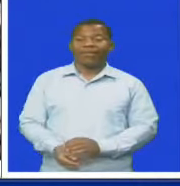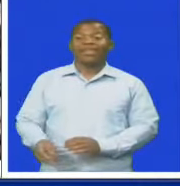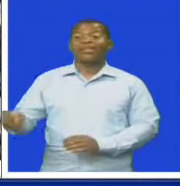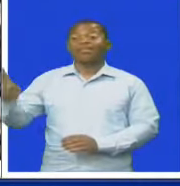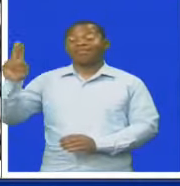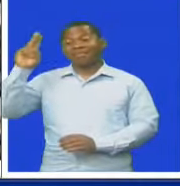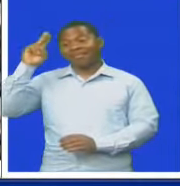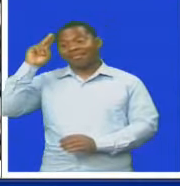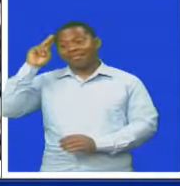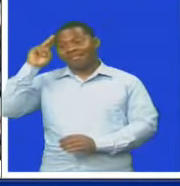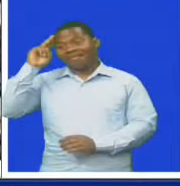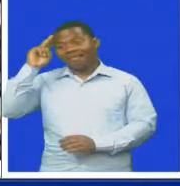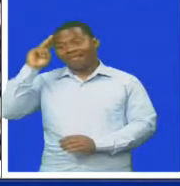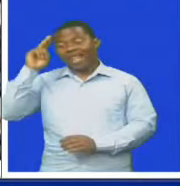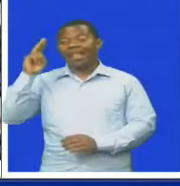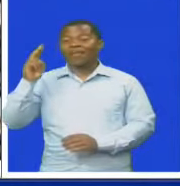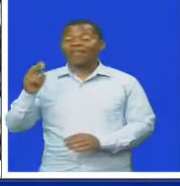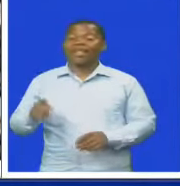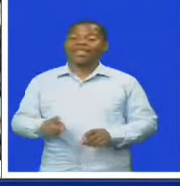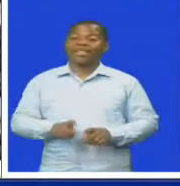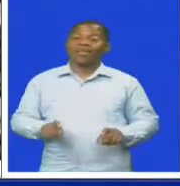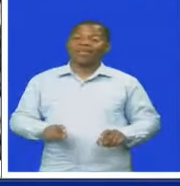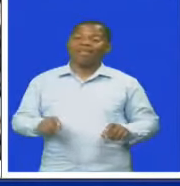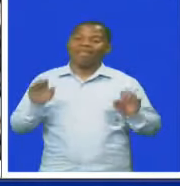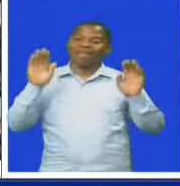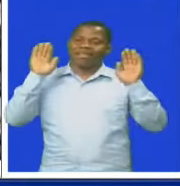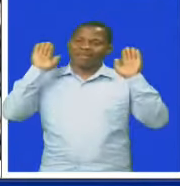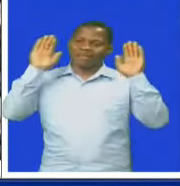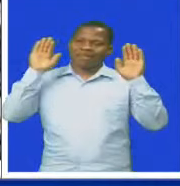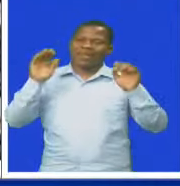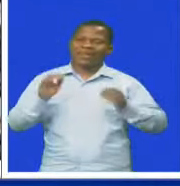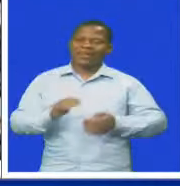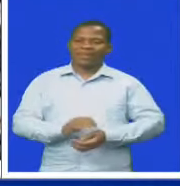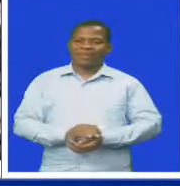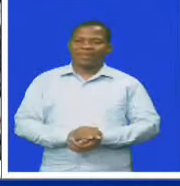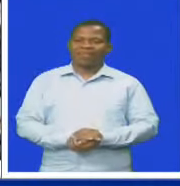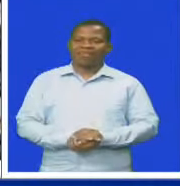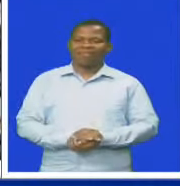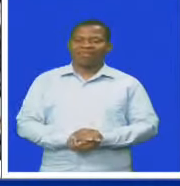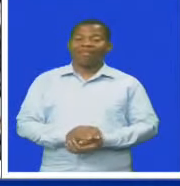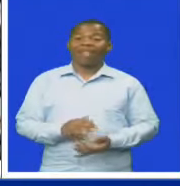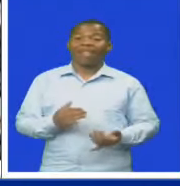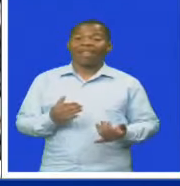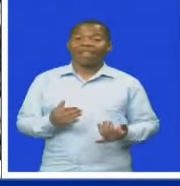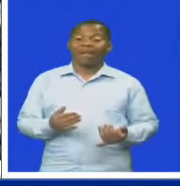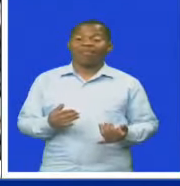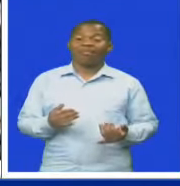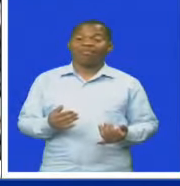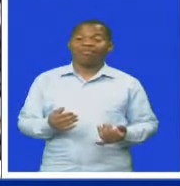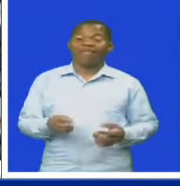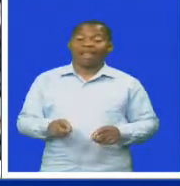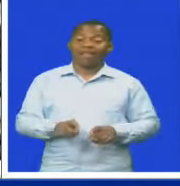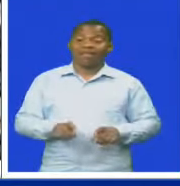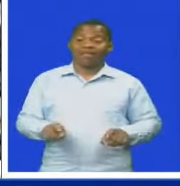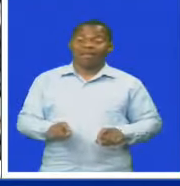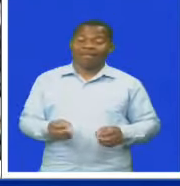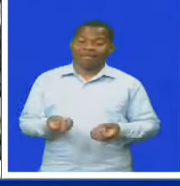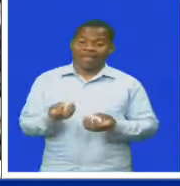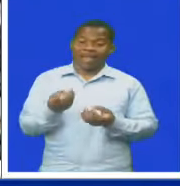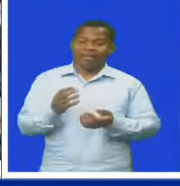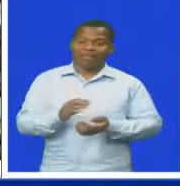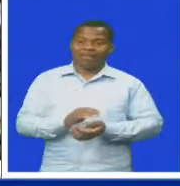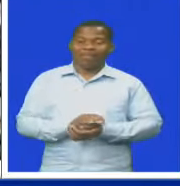Ngibingelele ke mbukeli eTindzabeni temidlalo libito lami ngingithemngosi ngwakamavimbela ngindaba ngikulethela dona Tindzaba temidlalo.